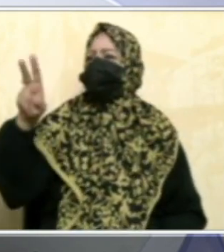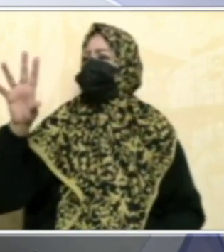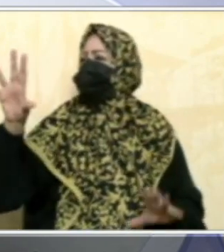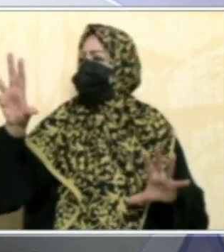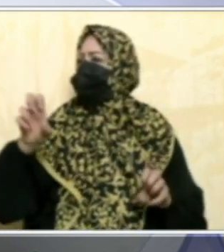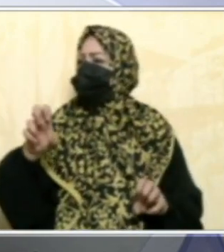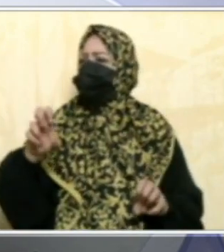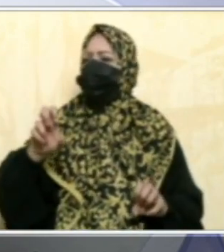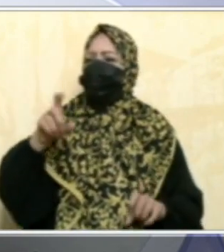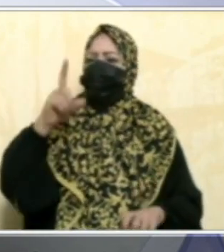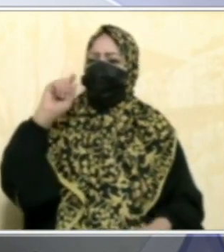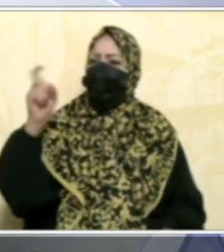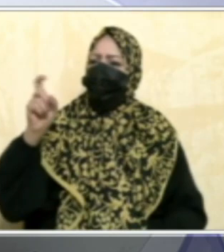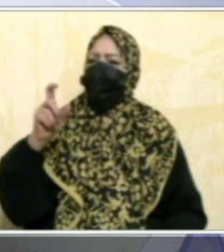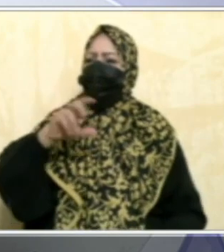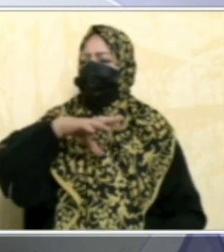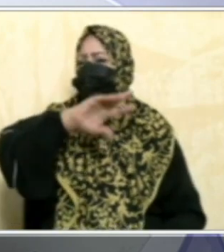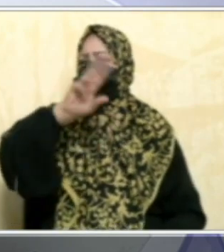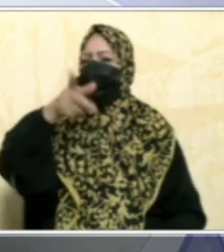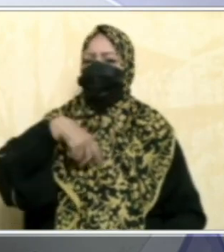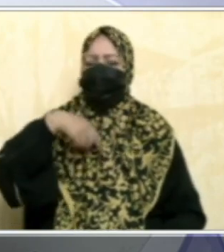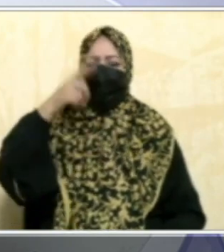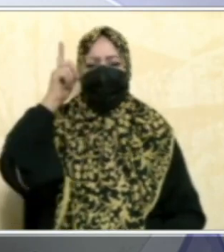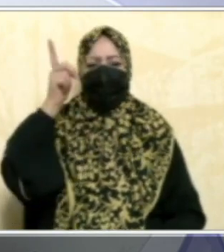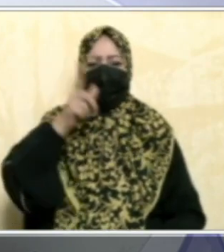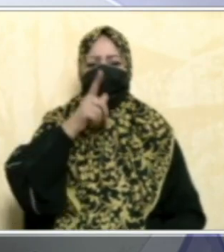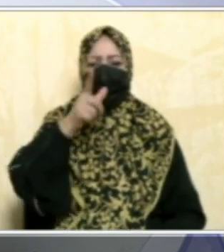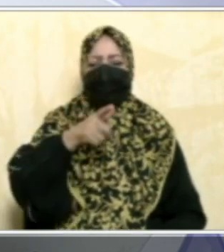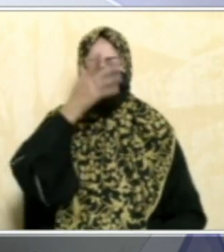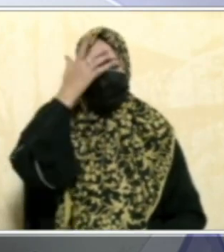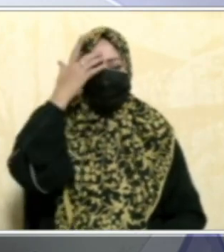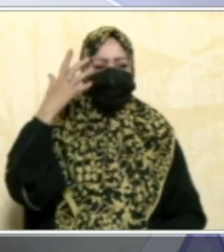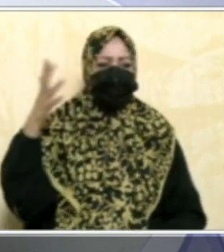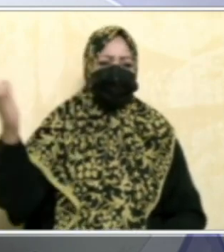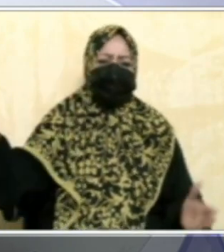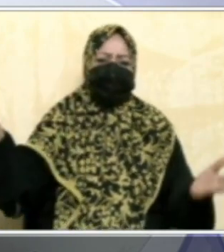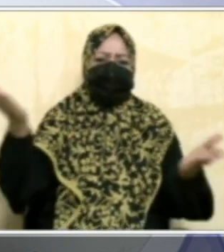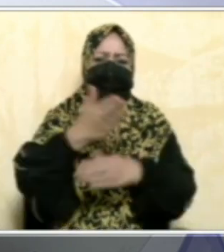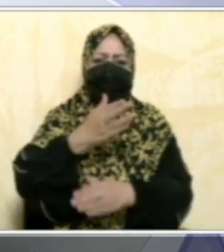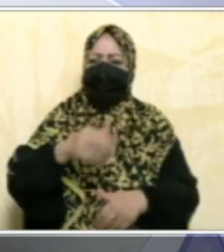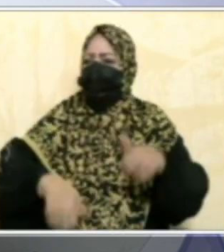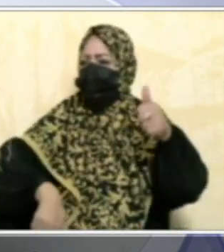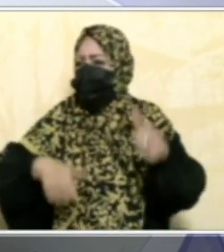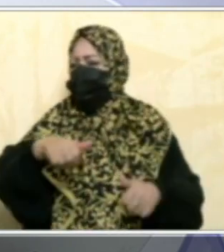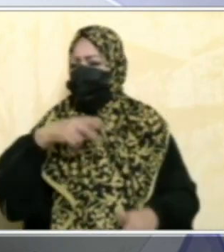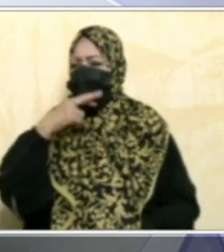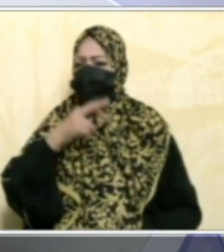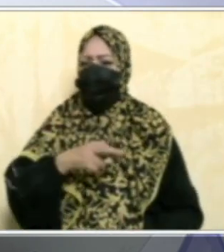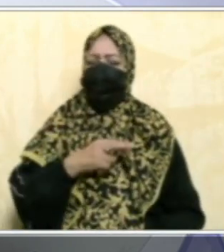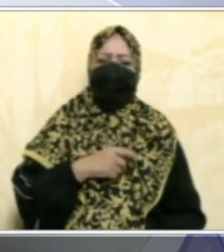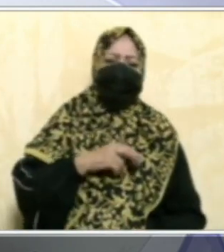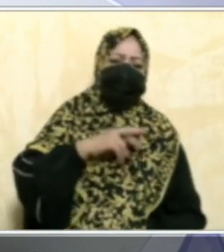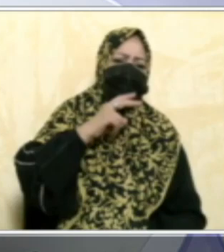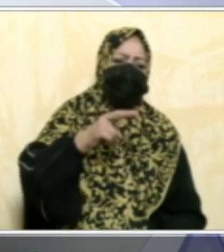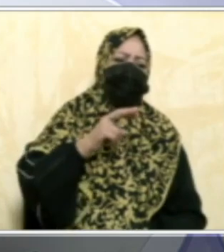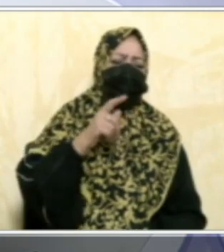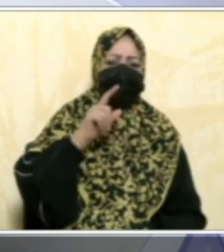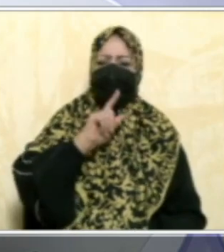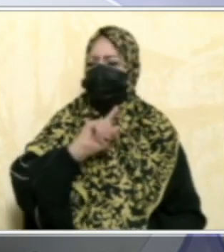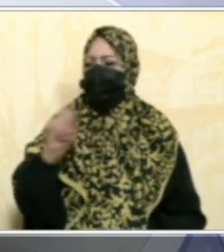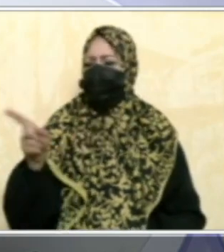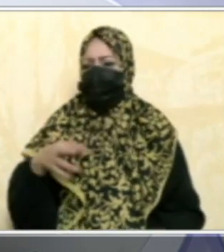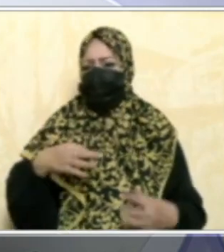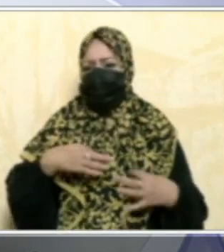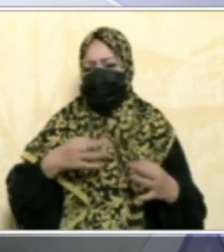قول العلماء بعضهم في بعض، يعني كان لقيت عالم يتكلم معاصر يتكلم في عالم فاترك قولهم ولا تلتفت إليه في